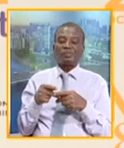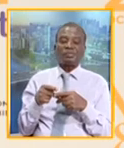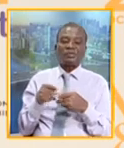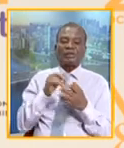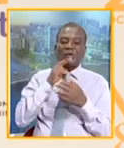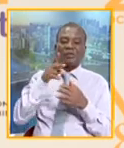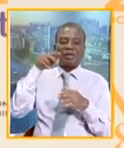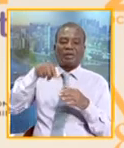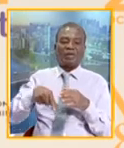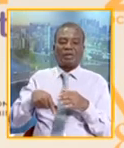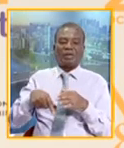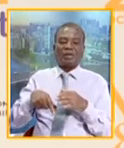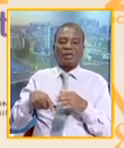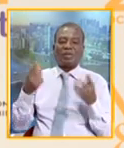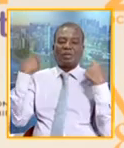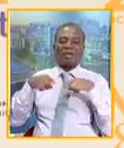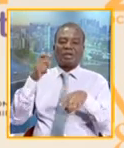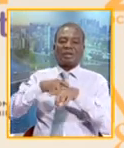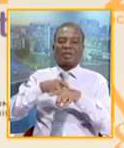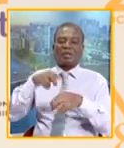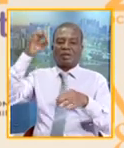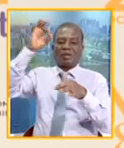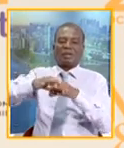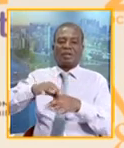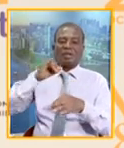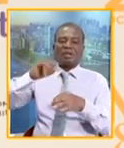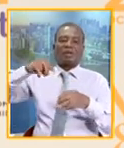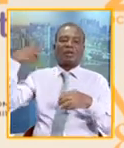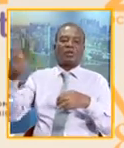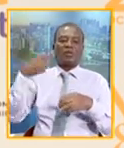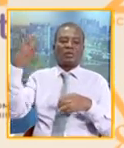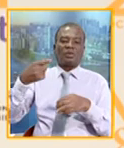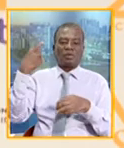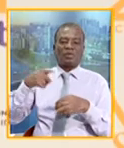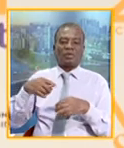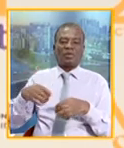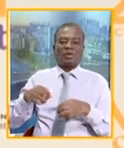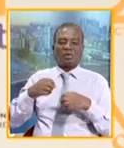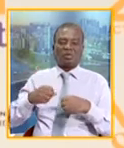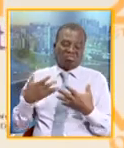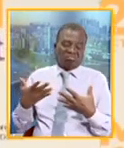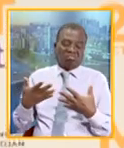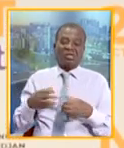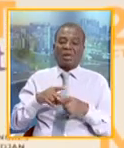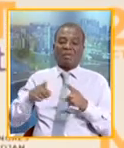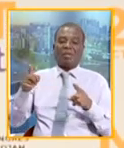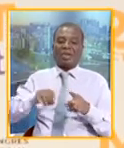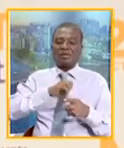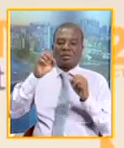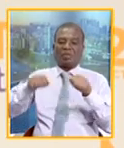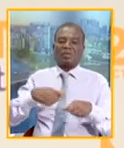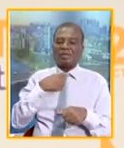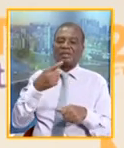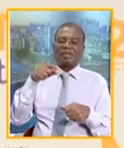C'est vrai que pendant les périodes électorales, il y a toujours plus ou moins des tensions, mais je peux